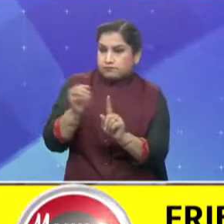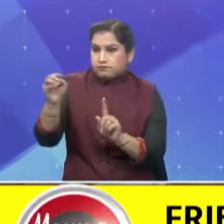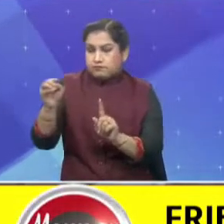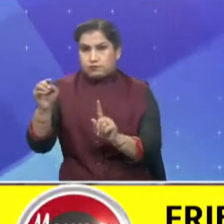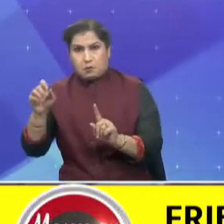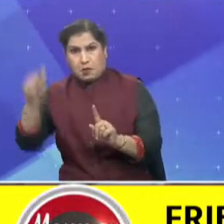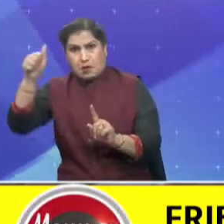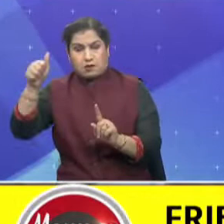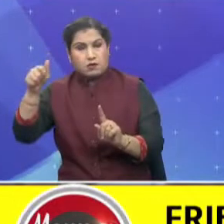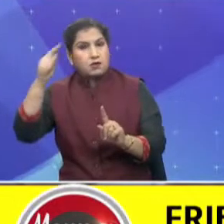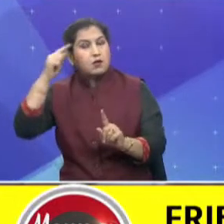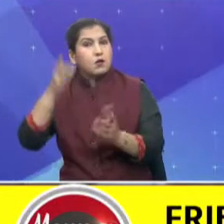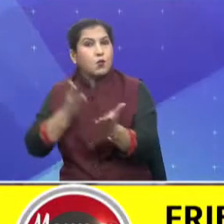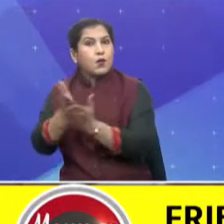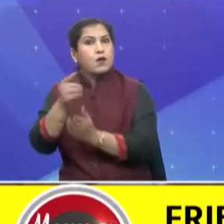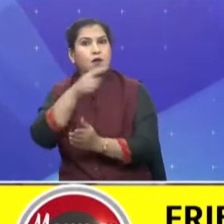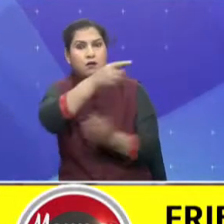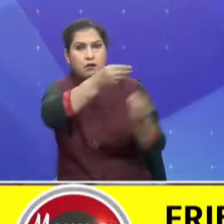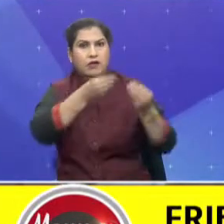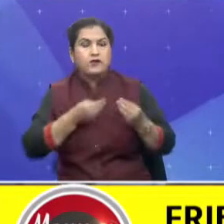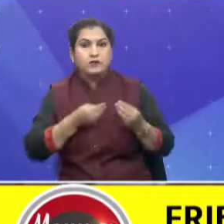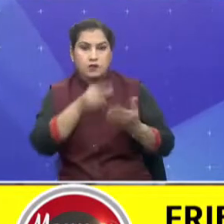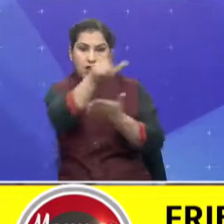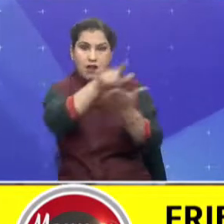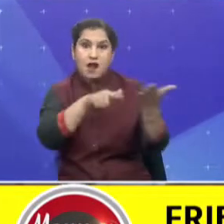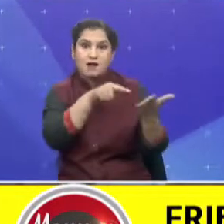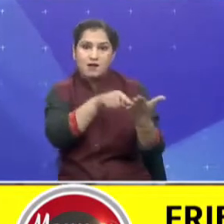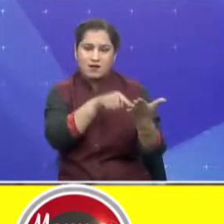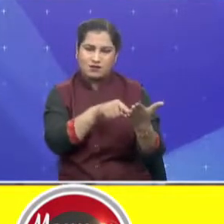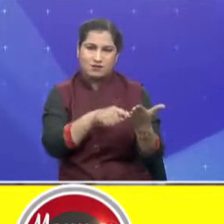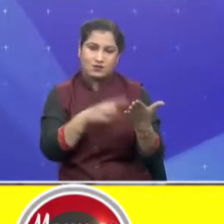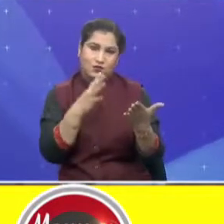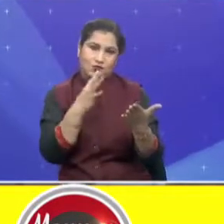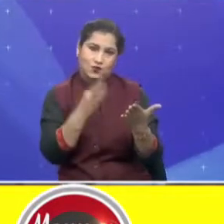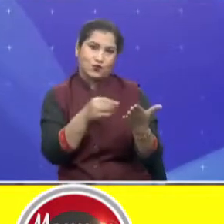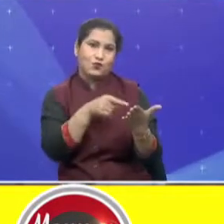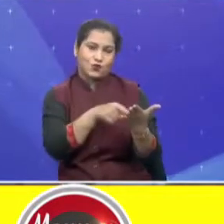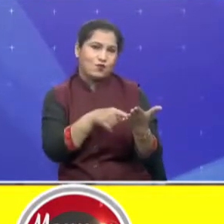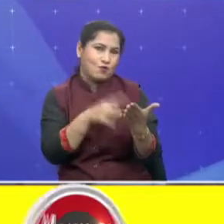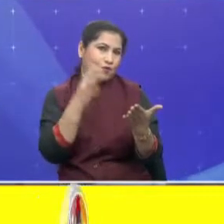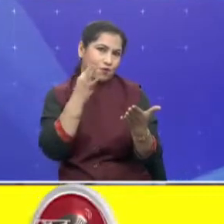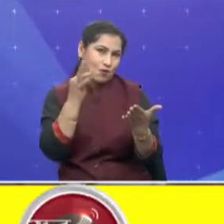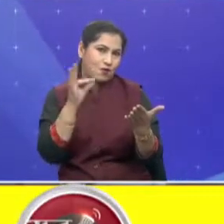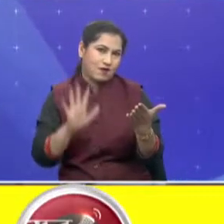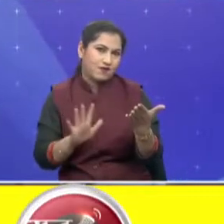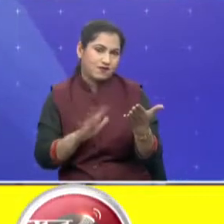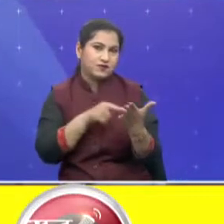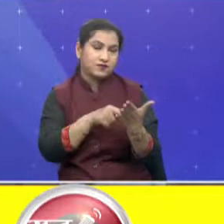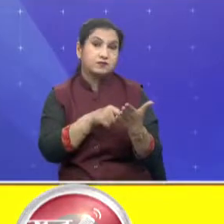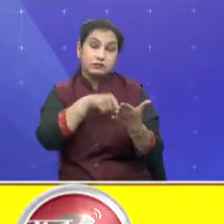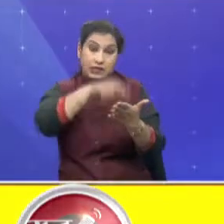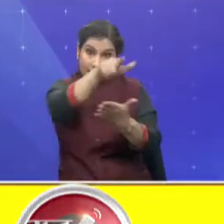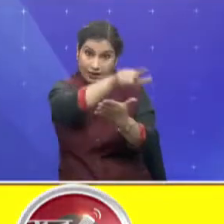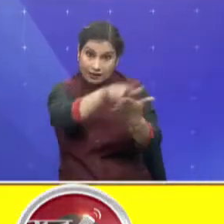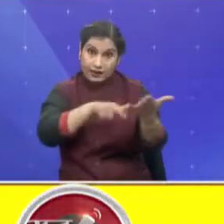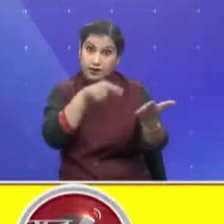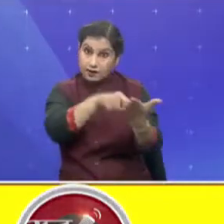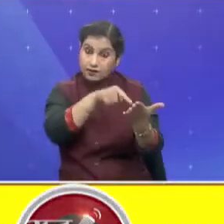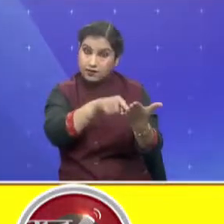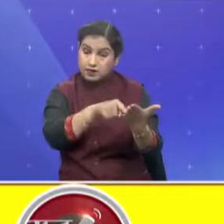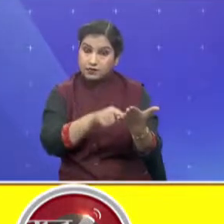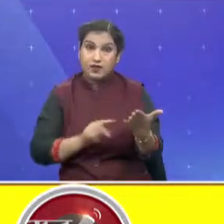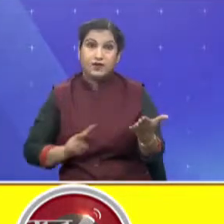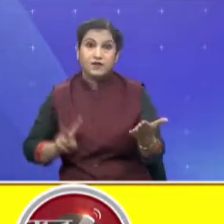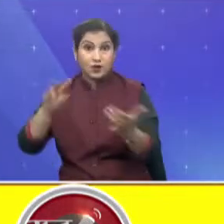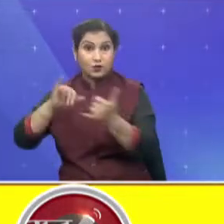जो मंत्र दिया है, वो भी उतना ही महत्वपूर्ण है। इसी पत्र में वरुण